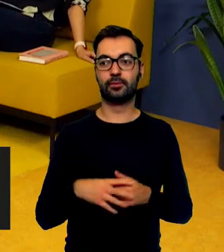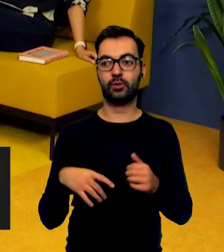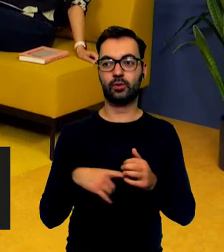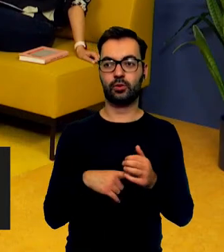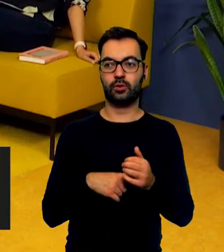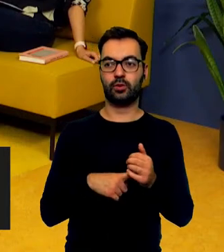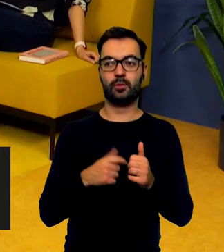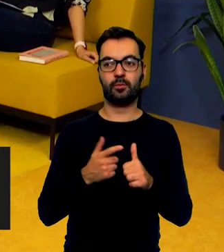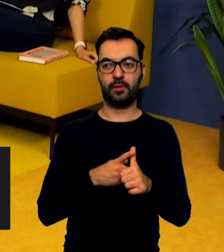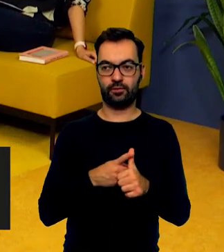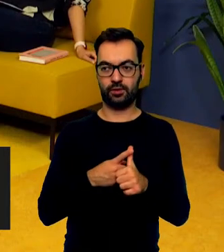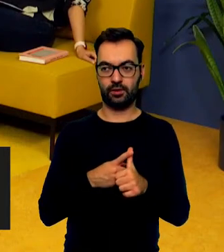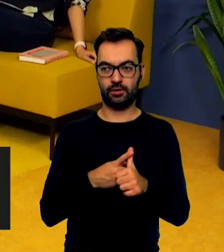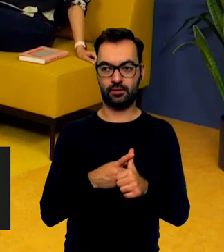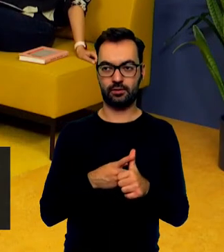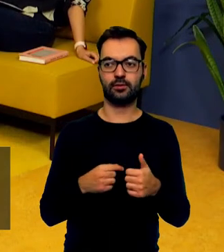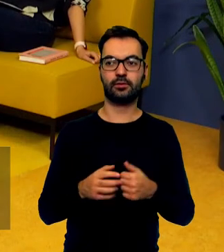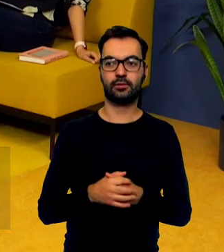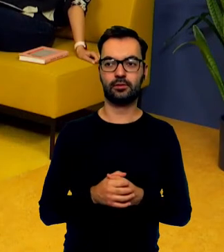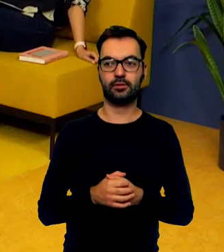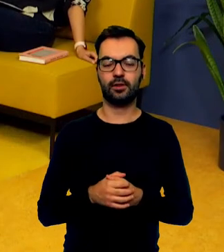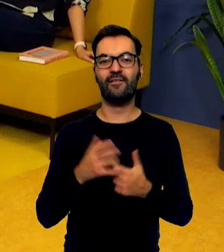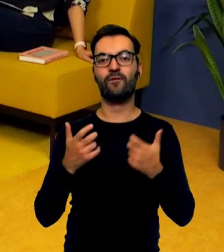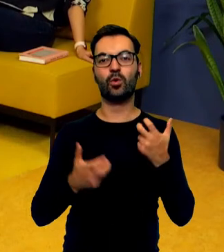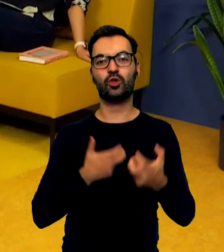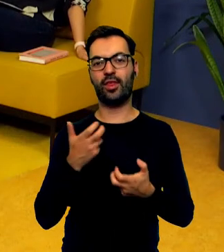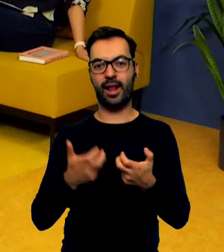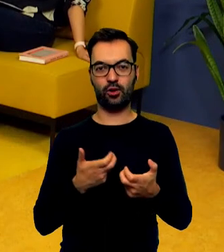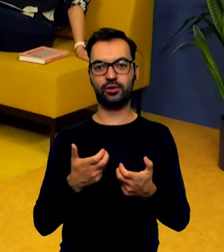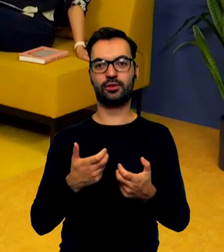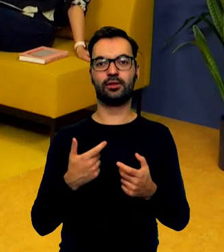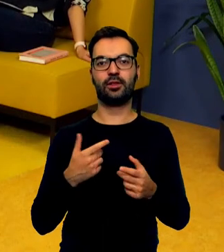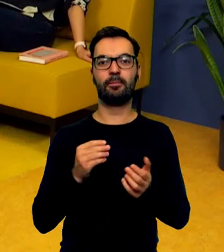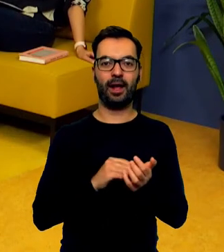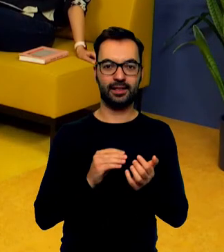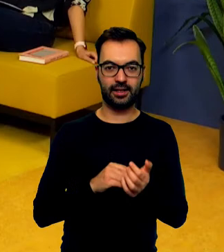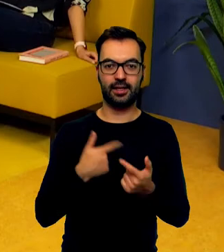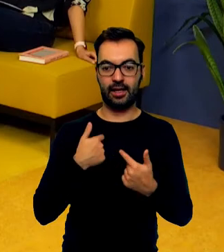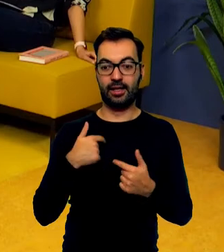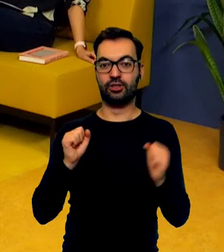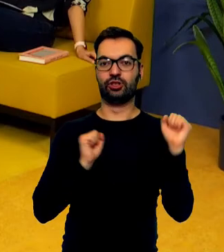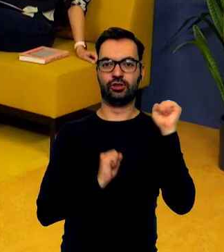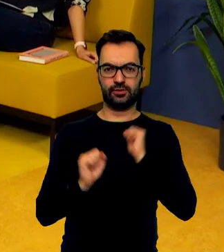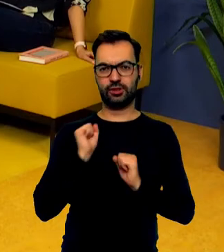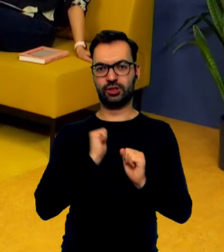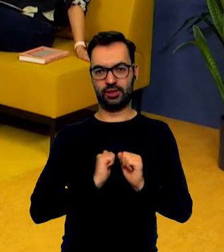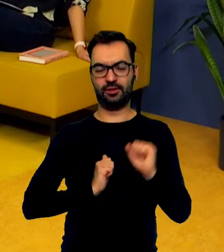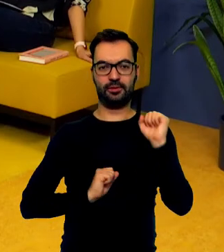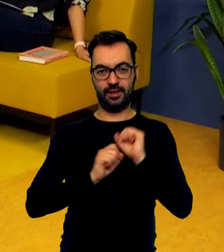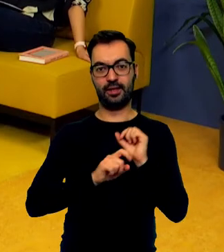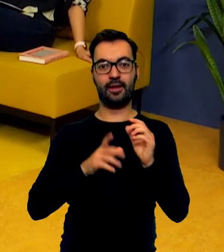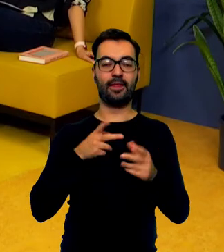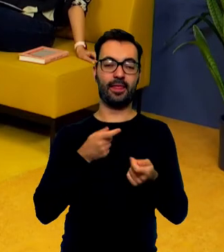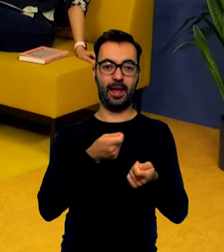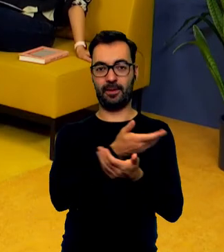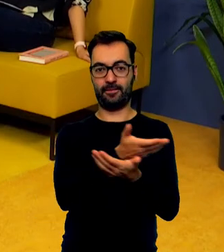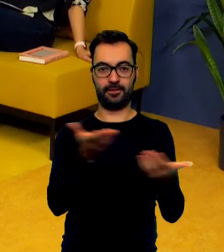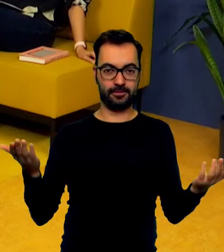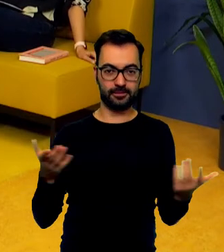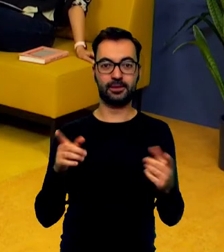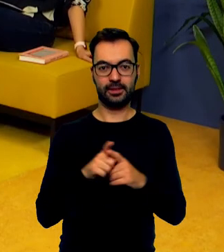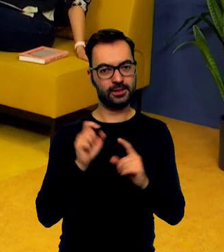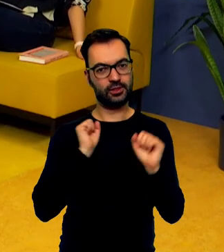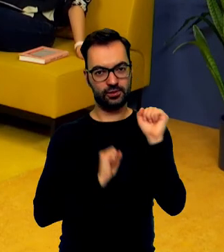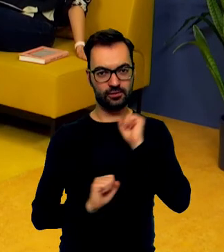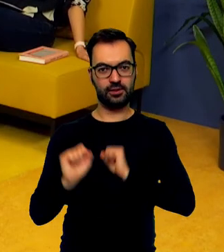jest jakby jedna warstwa tej funkcjonalności, że ja tutaj się ćwiczę i zachęcam czytelniczki, czytelników też